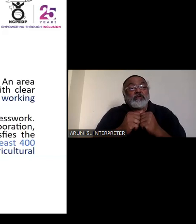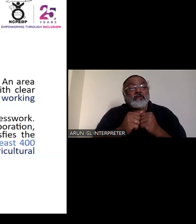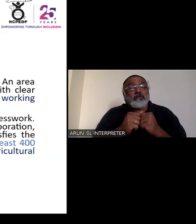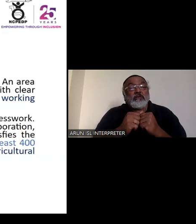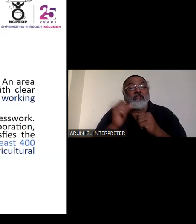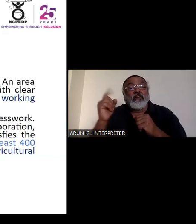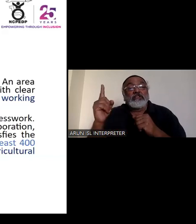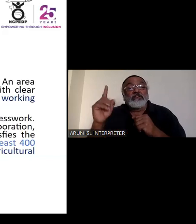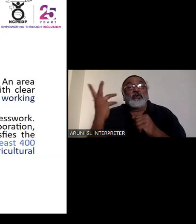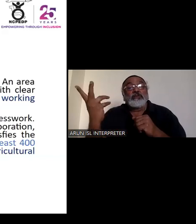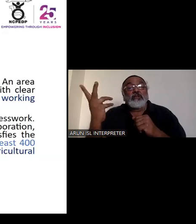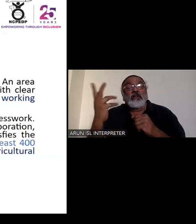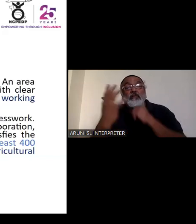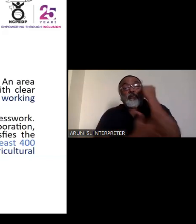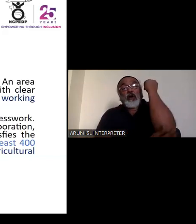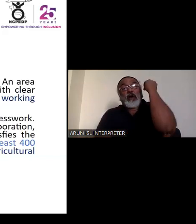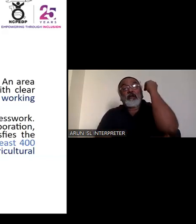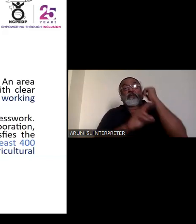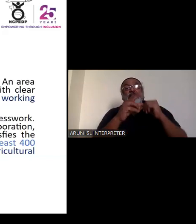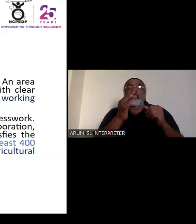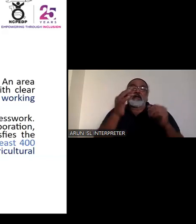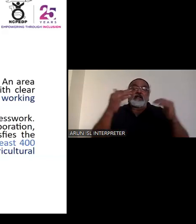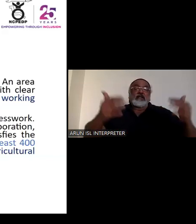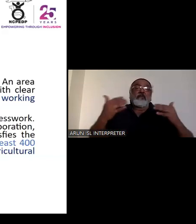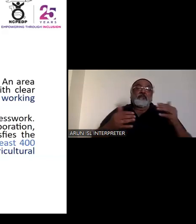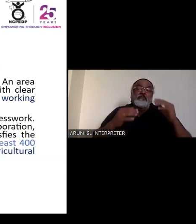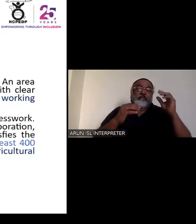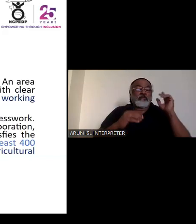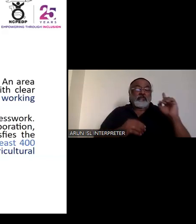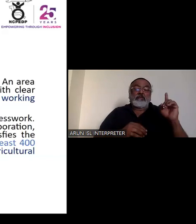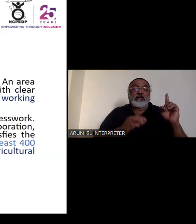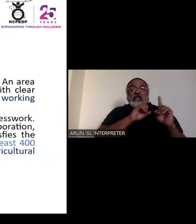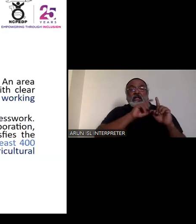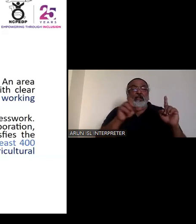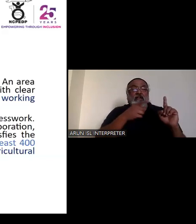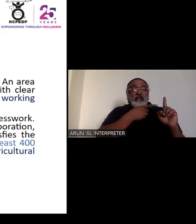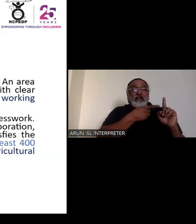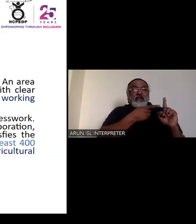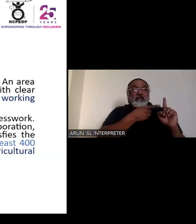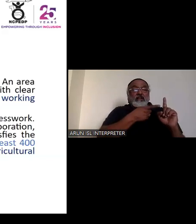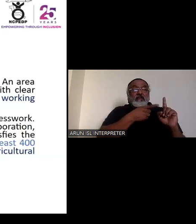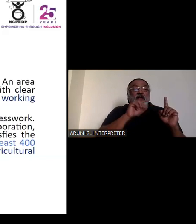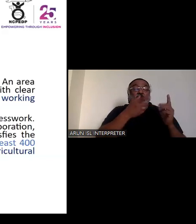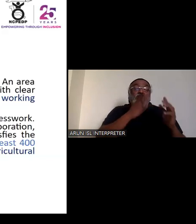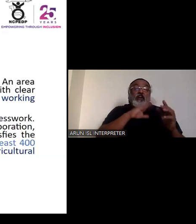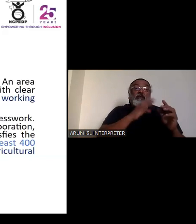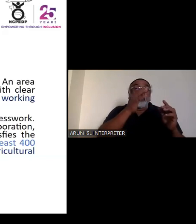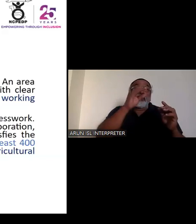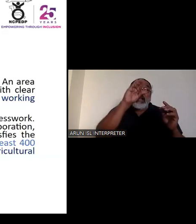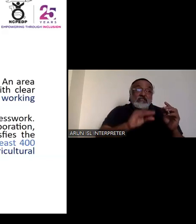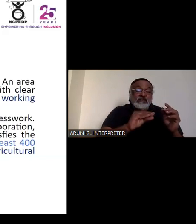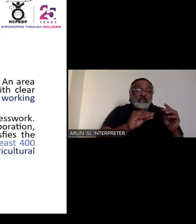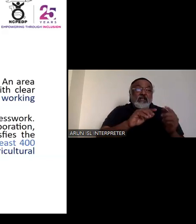क्योंकि गरीबी को तो हमने डिफाइन किया है इनकम से. वी हैव डिफाइंड पॉवर्टी बेस्ड ऑन इनकम. ठीक